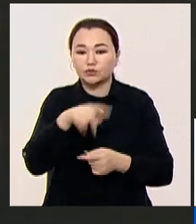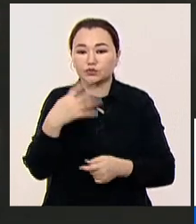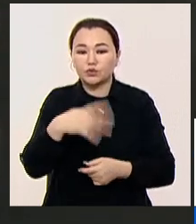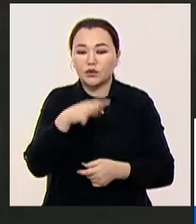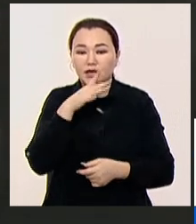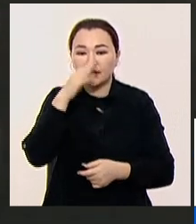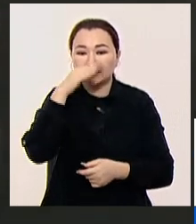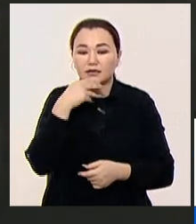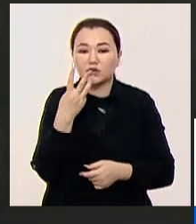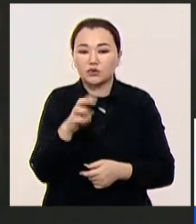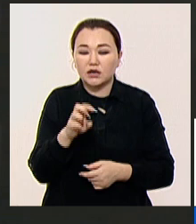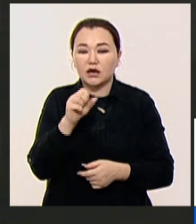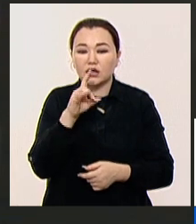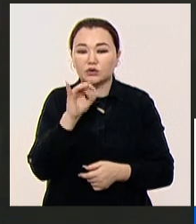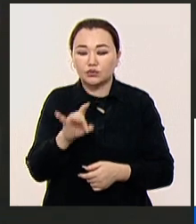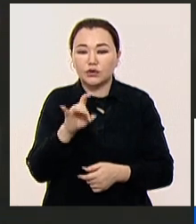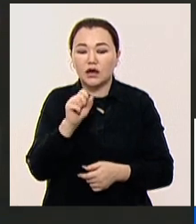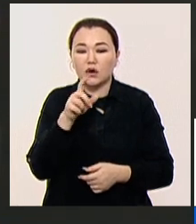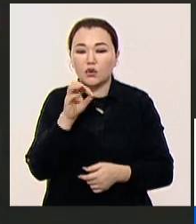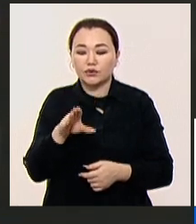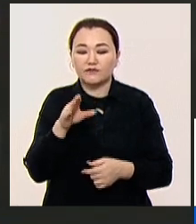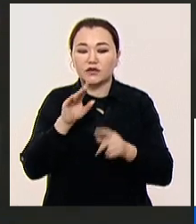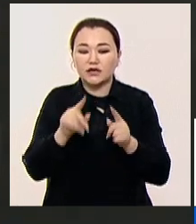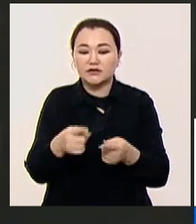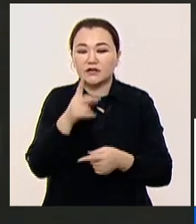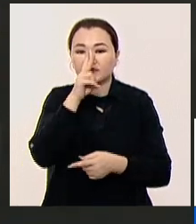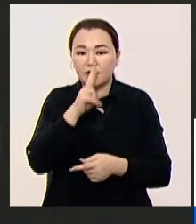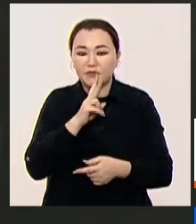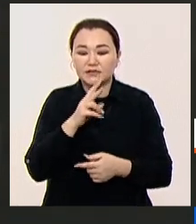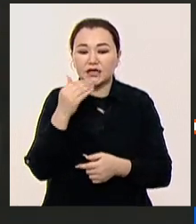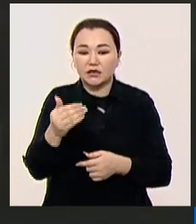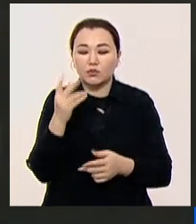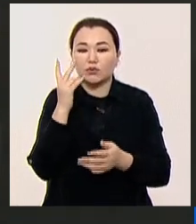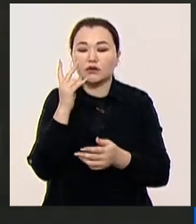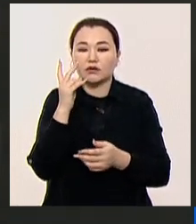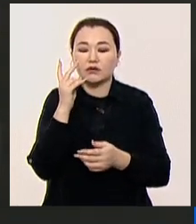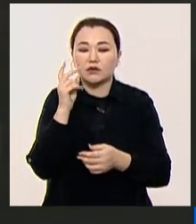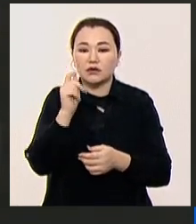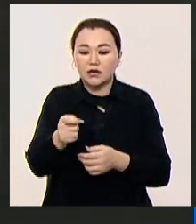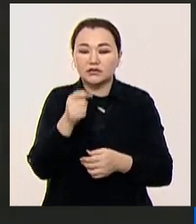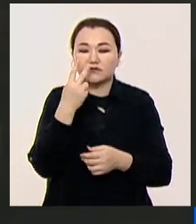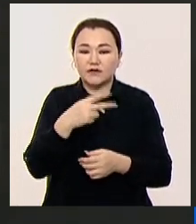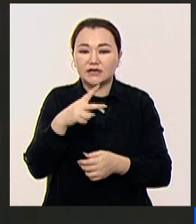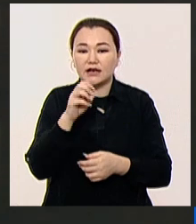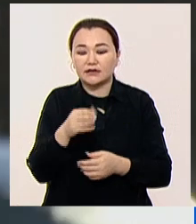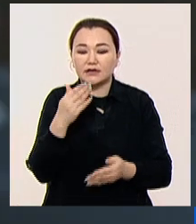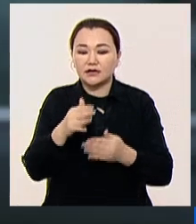40-летнего отца тройняшек Артура Ахунова суд арестовал на 2 месяца. Ему грозит до 20 лет тюрьмы, либо